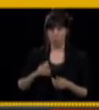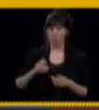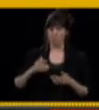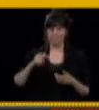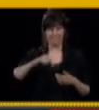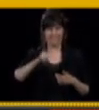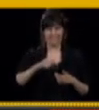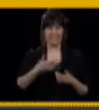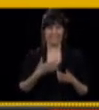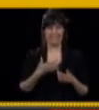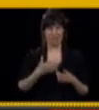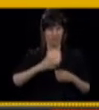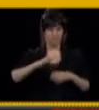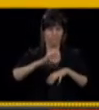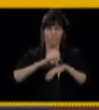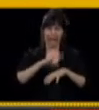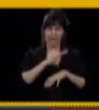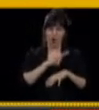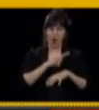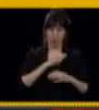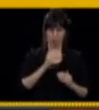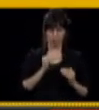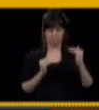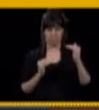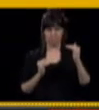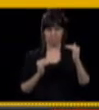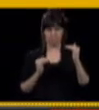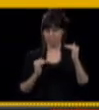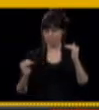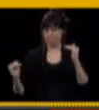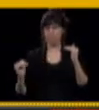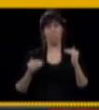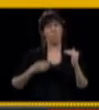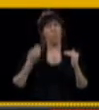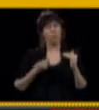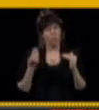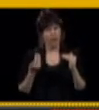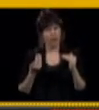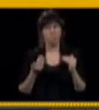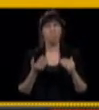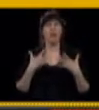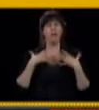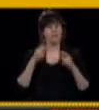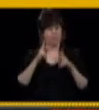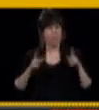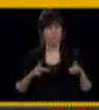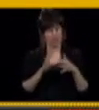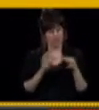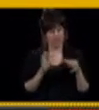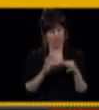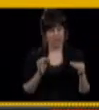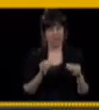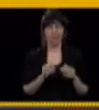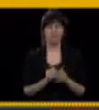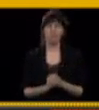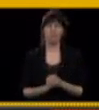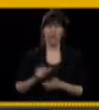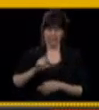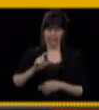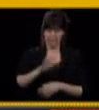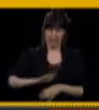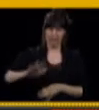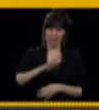l'explication de la santé publique c'est de dire notre congé scolaire au québec est